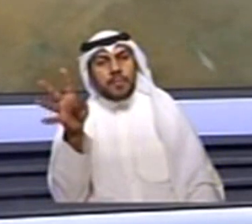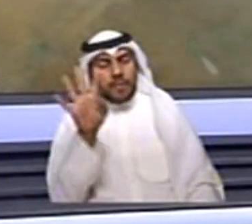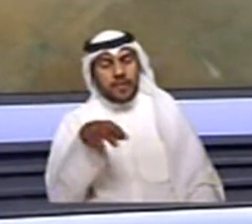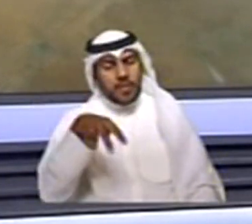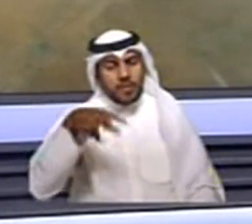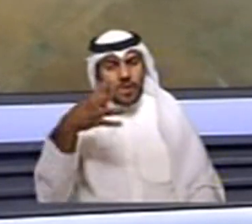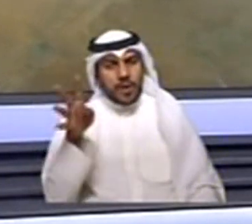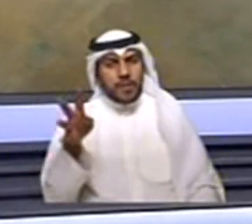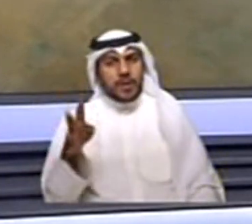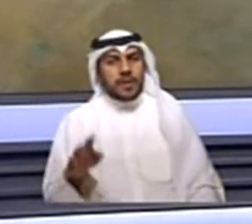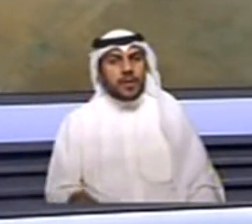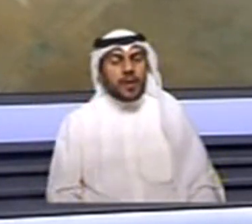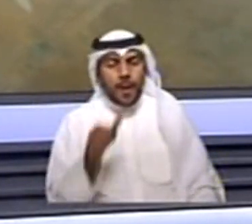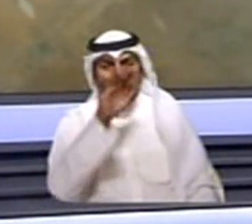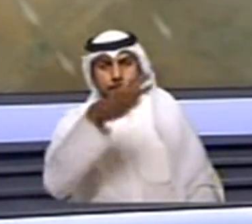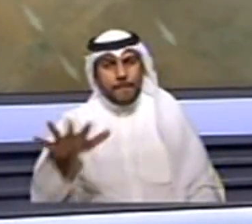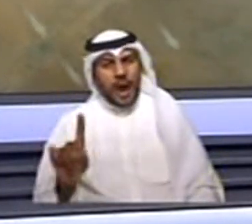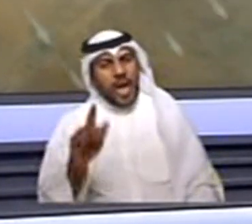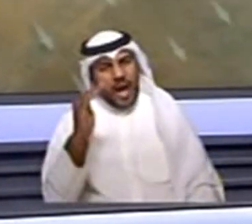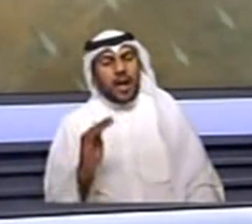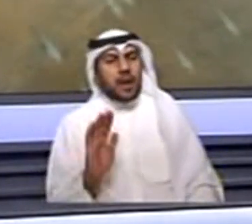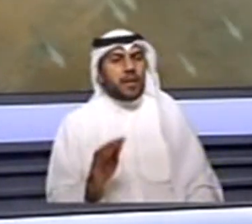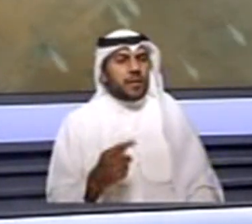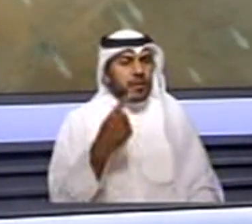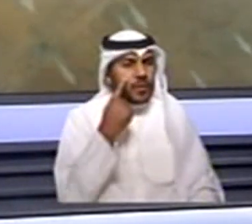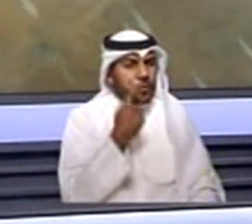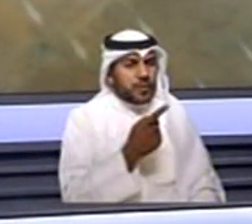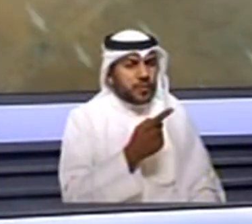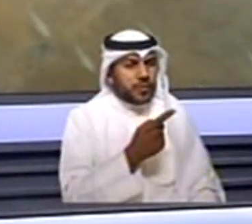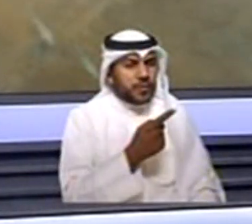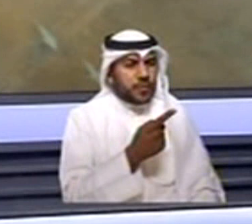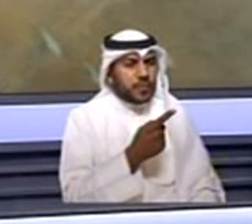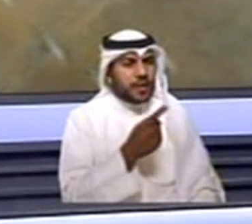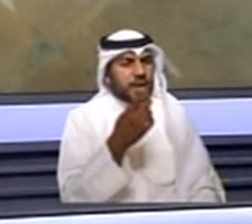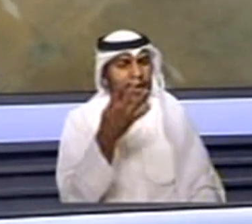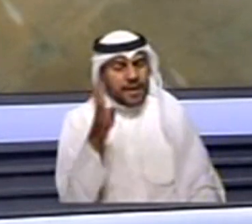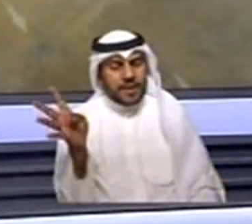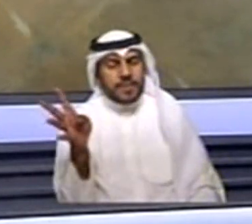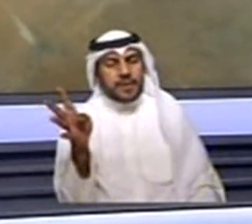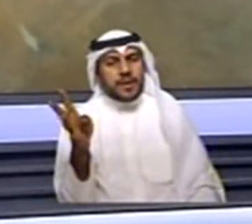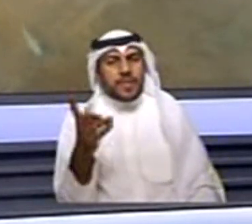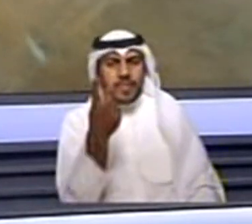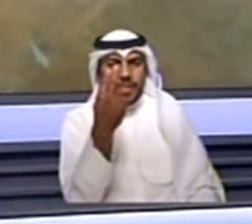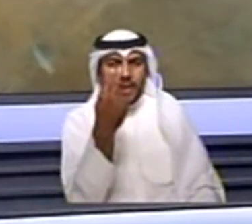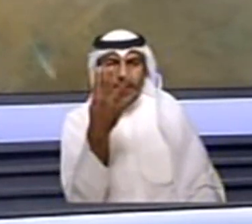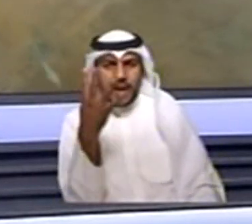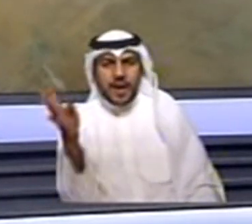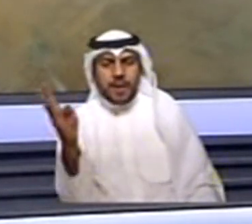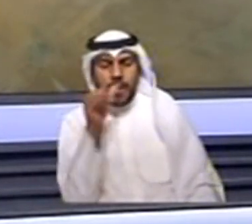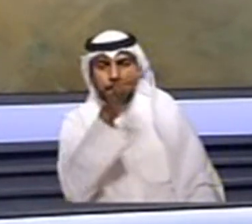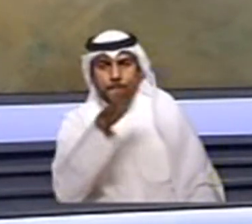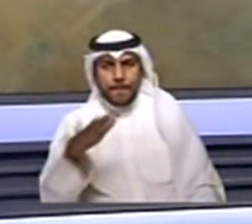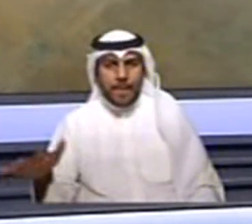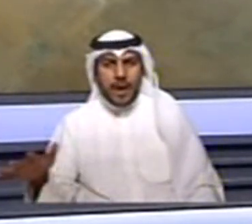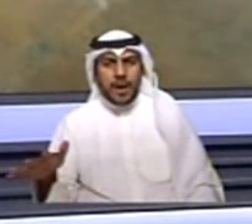المناطق باستثناء طبعا المناطق الساحلية الجنوبية والجزر، درجات الحرارة فيها تتراوح ما بين 40 إلى 42 درجة مئوية،